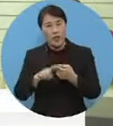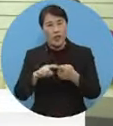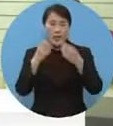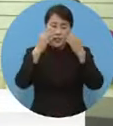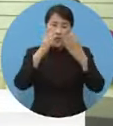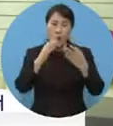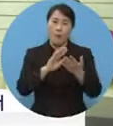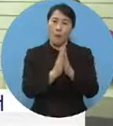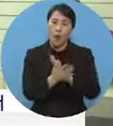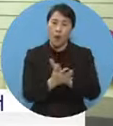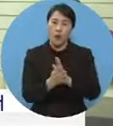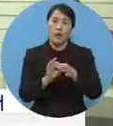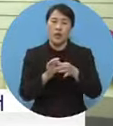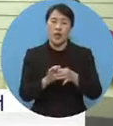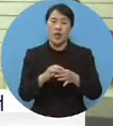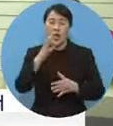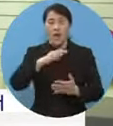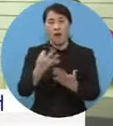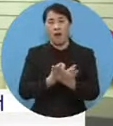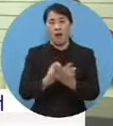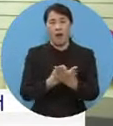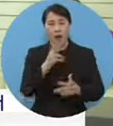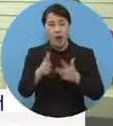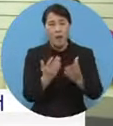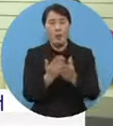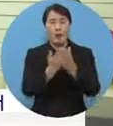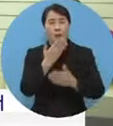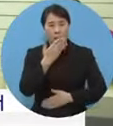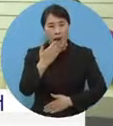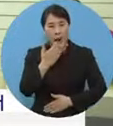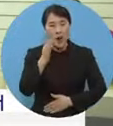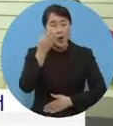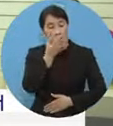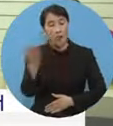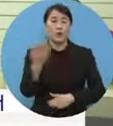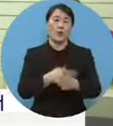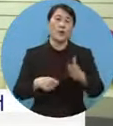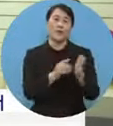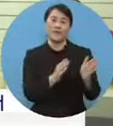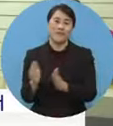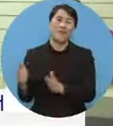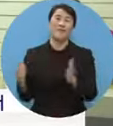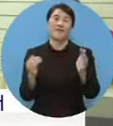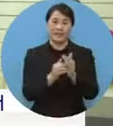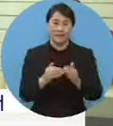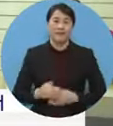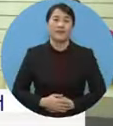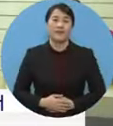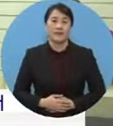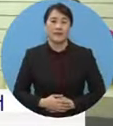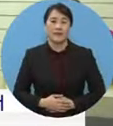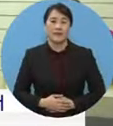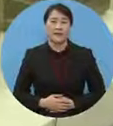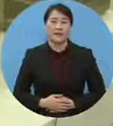대한 새로운 변신을 통해서 고부가가치 산업으로의 발전 가능성 등을 이렇게 보여주기 위해서 마련된 전시라고